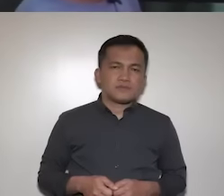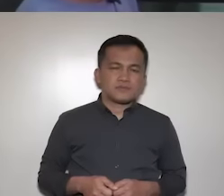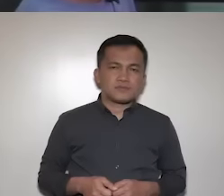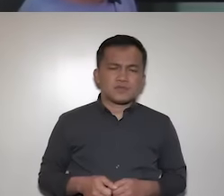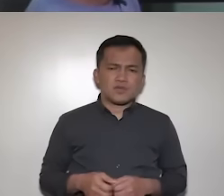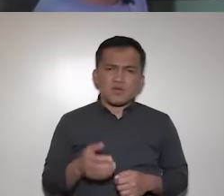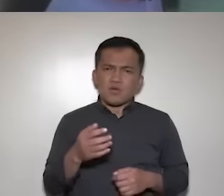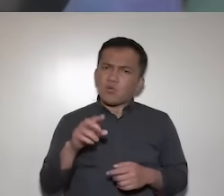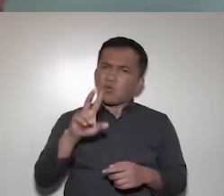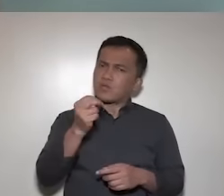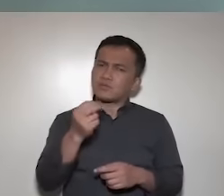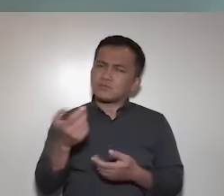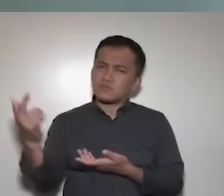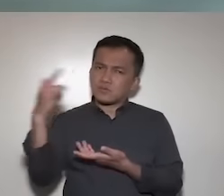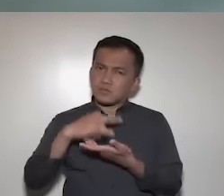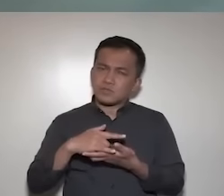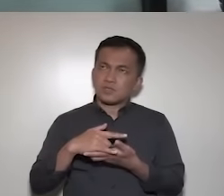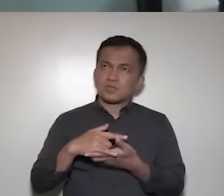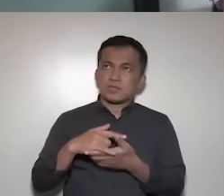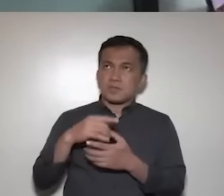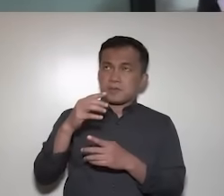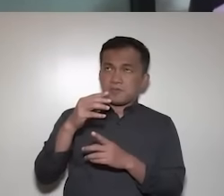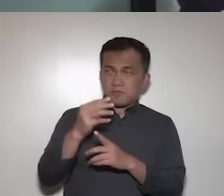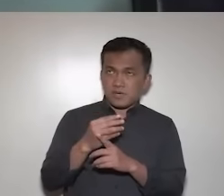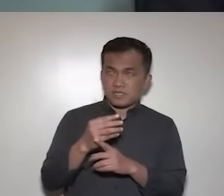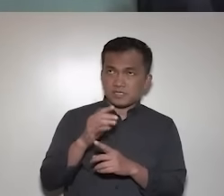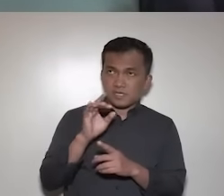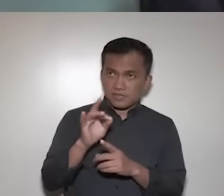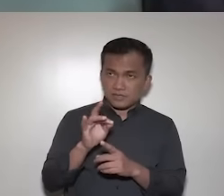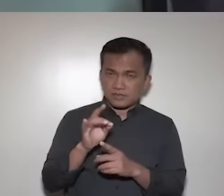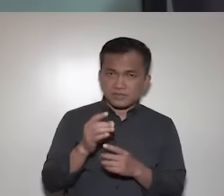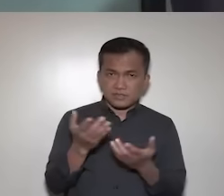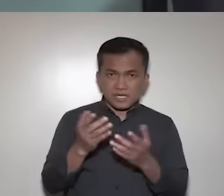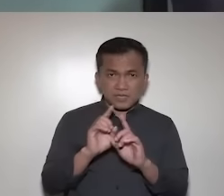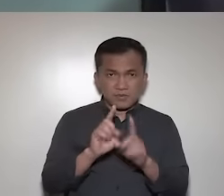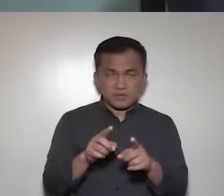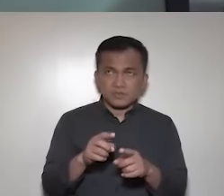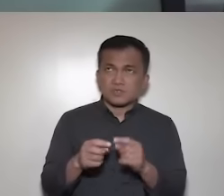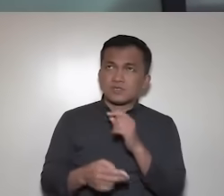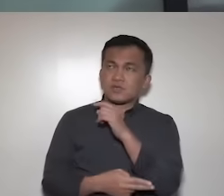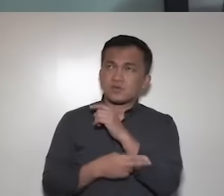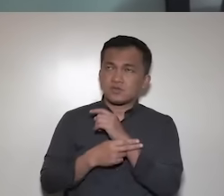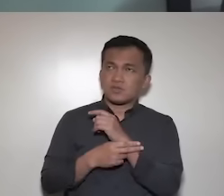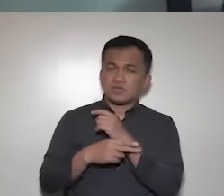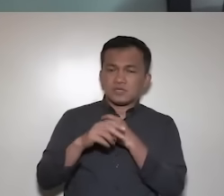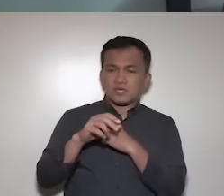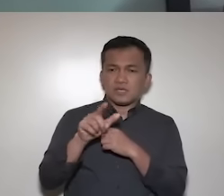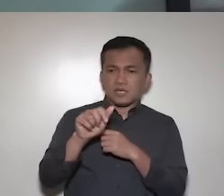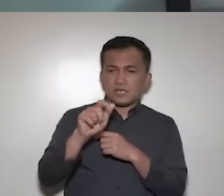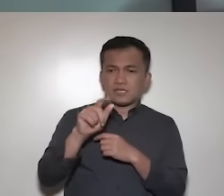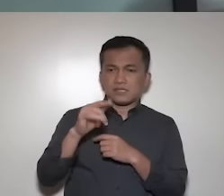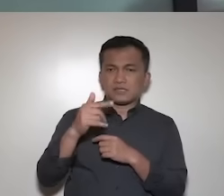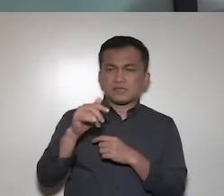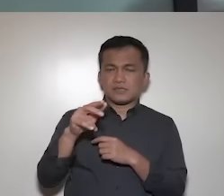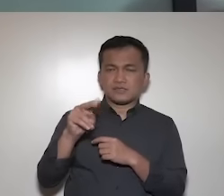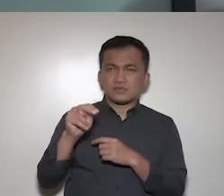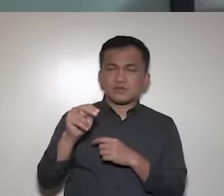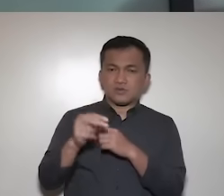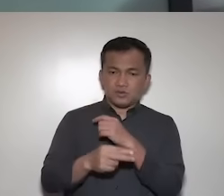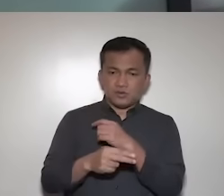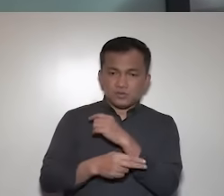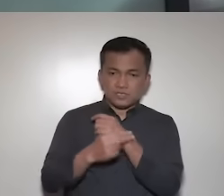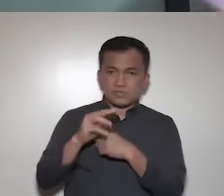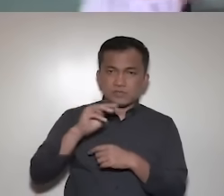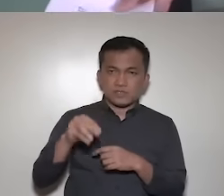Ma'am, kailan pa kayo dumating? March 8 po. Patapos. Saan mo kayo tumuloy? Nag-hotel po ako, sir. Sa Elegance Hotel po. Dito sa Manila?